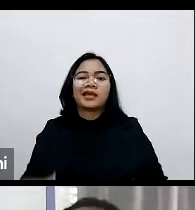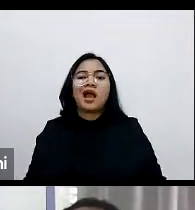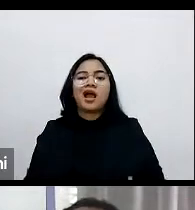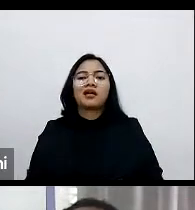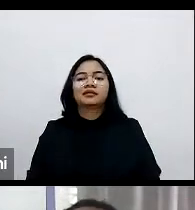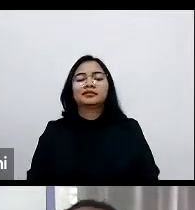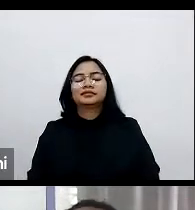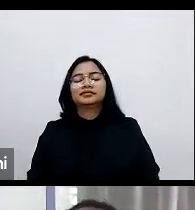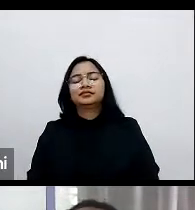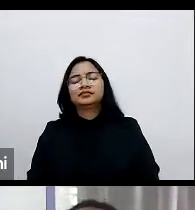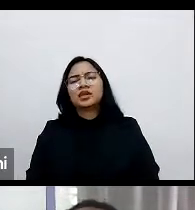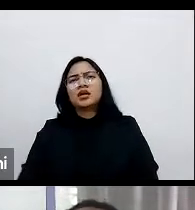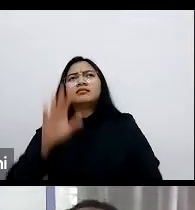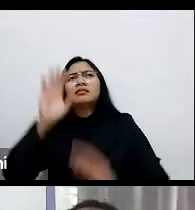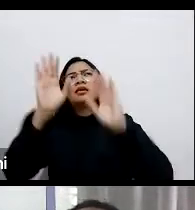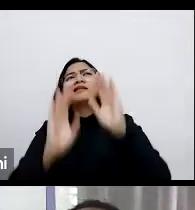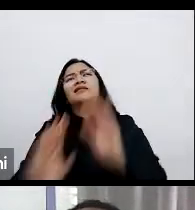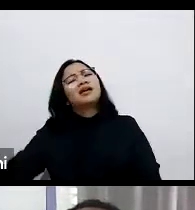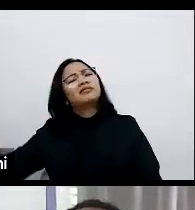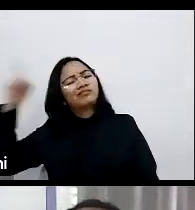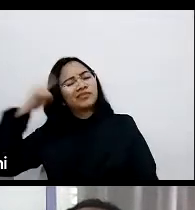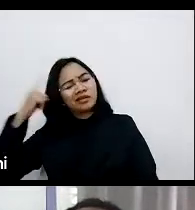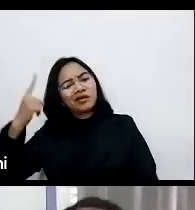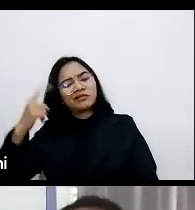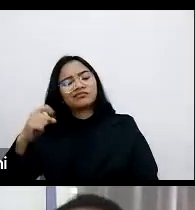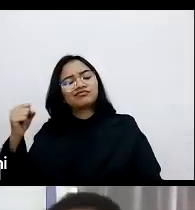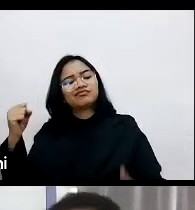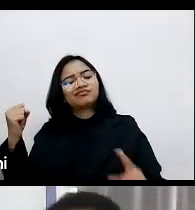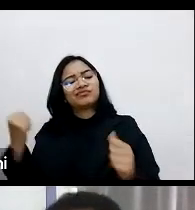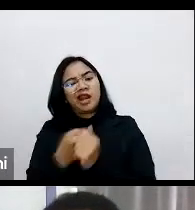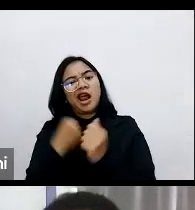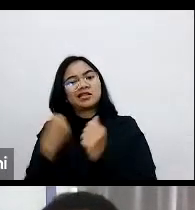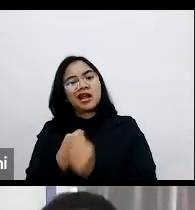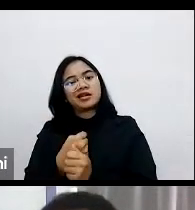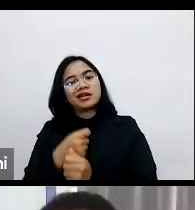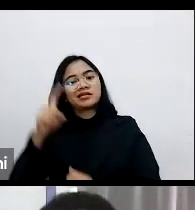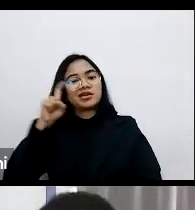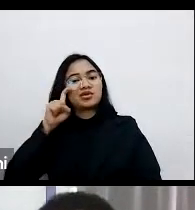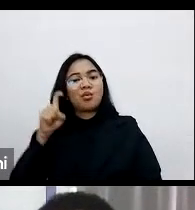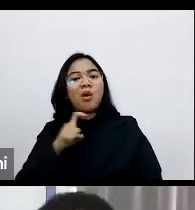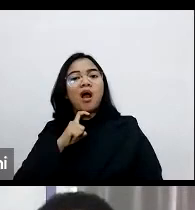yang namanya kekerasan seksual ini gitu